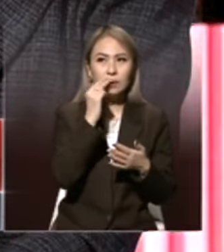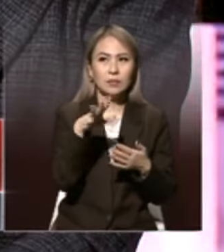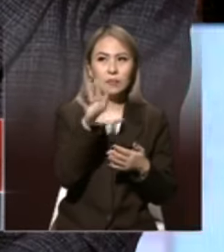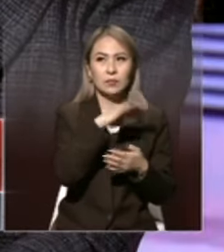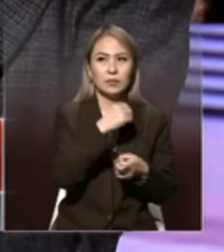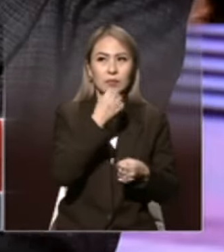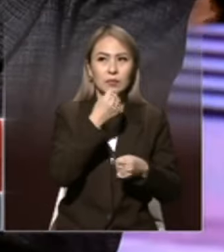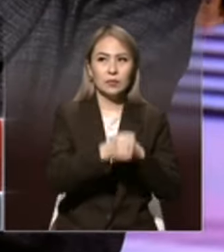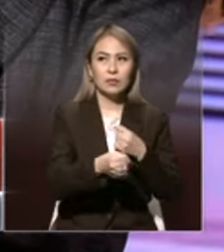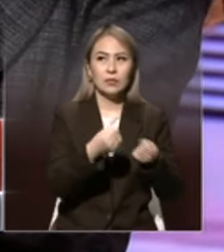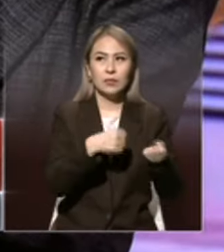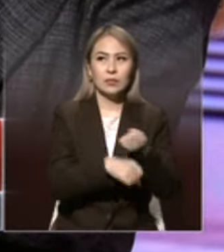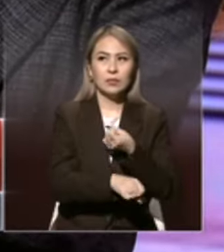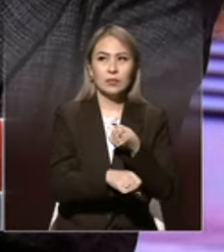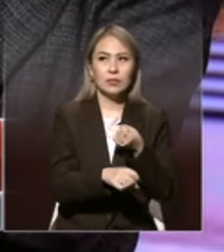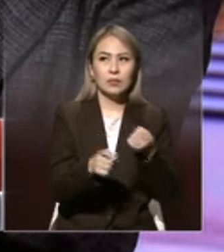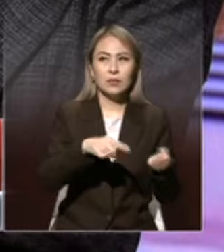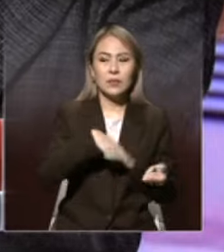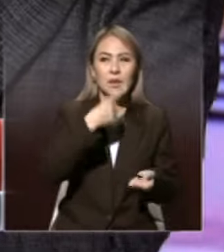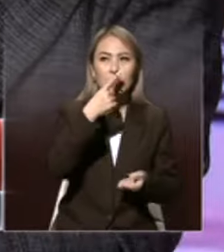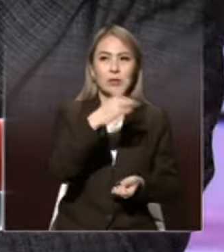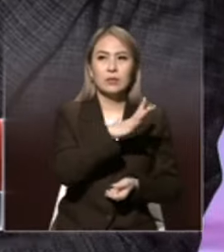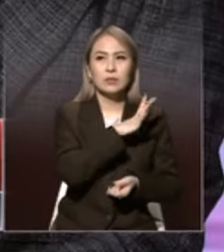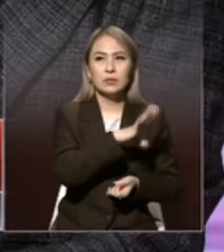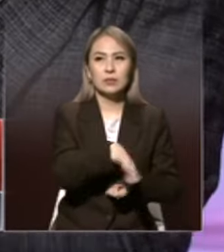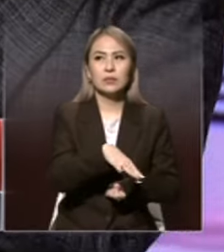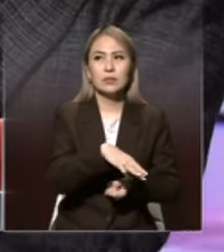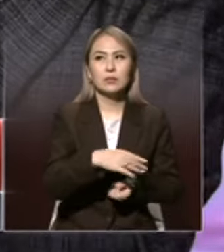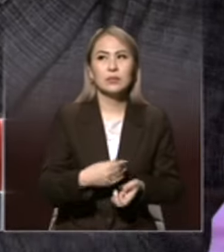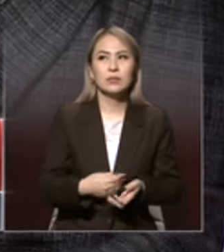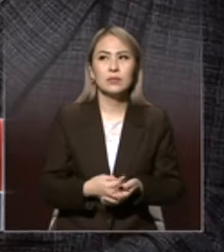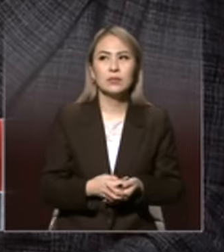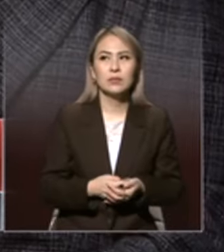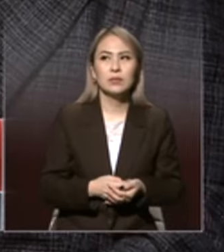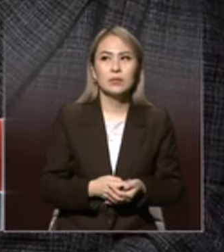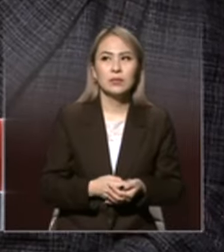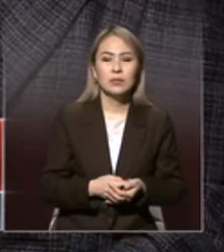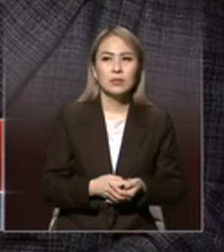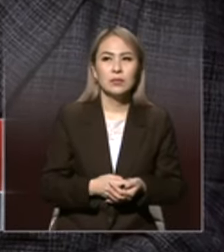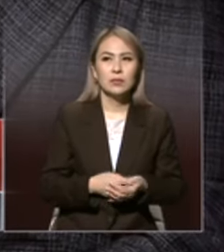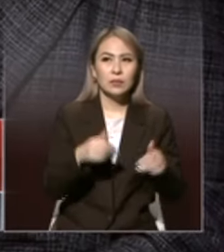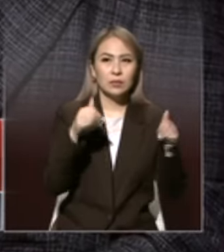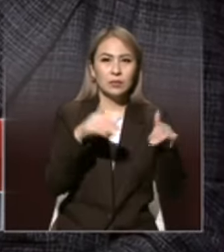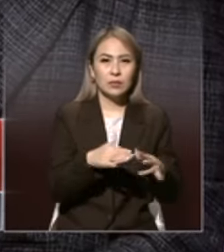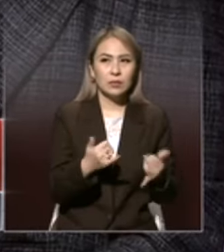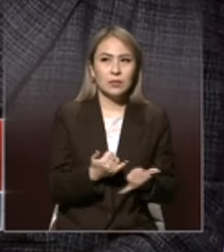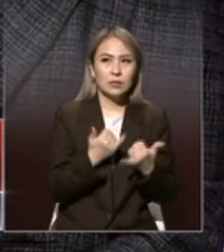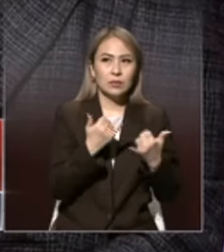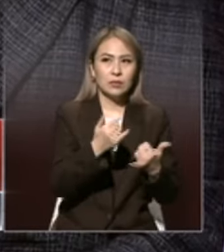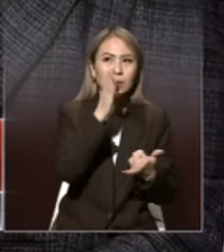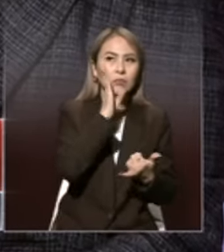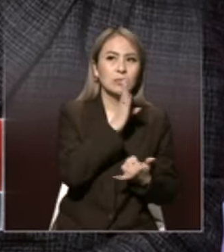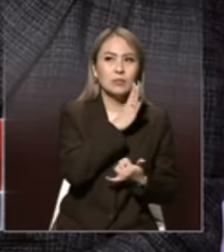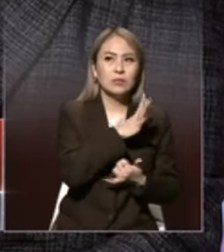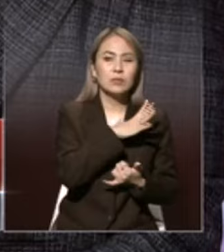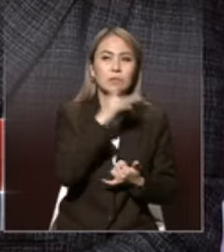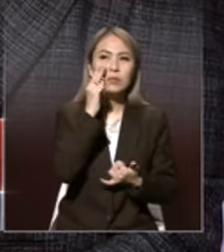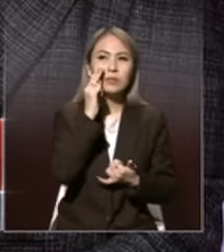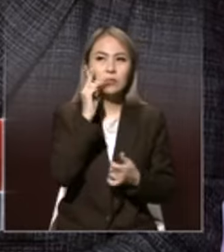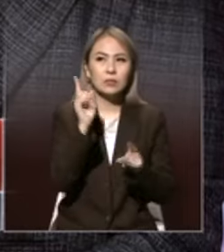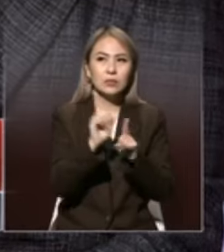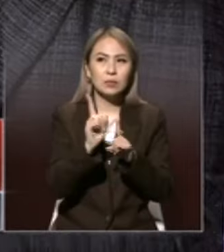зорлықшы ретінде көріп жатыр. Мен олай айтқан жоқпын. Біз қазір зорлық көріп жатқан әйелдерге де көмектесіп шешім ұсынуымыз керек. Және зорлық көріп жатқан